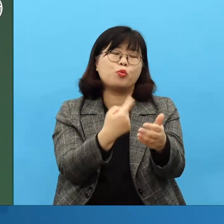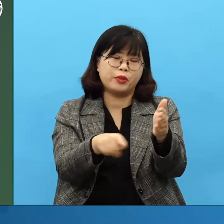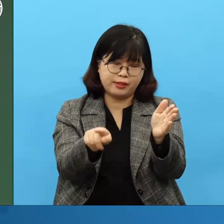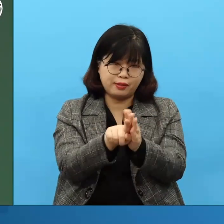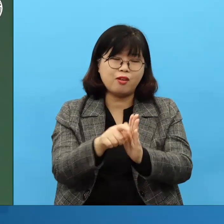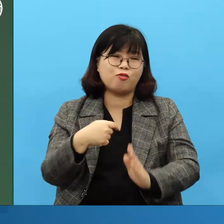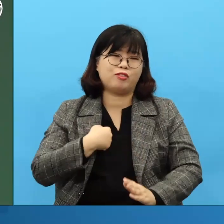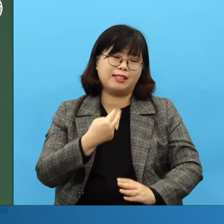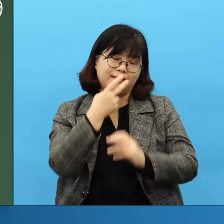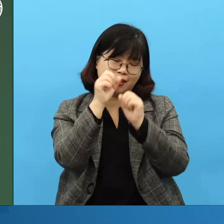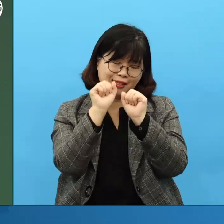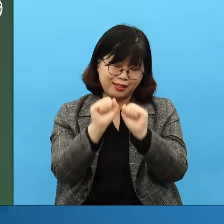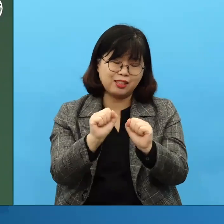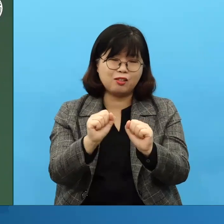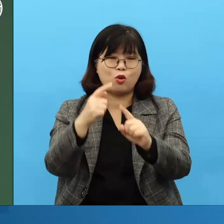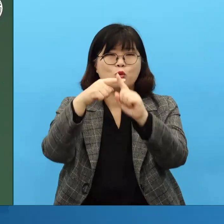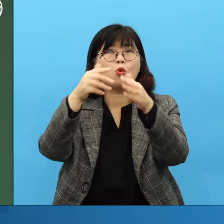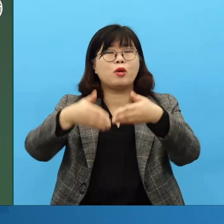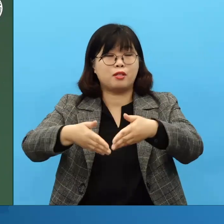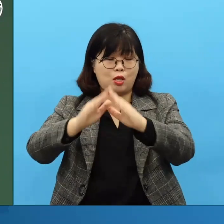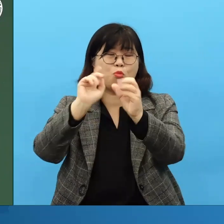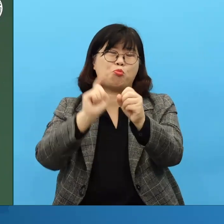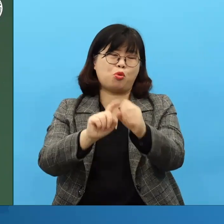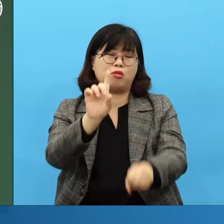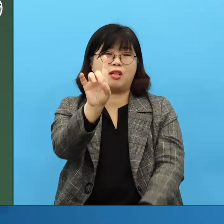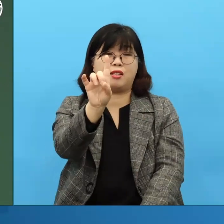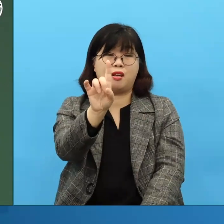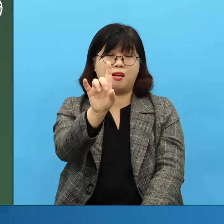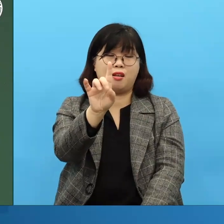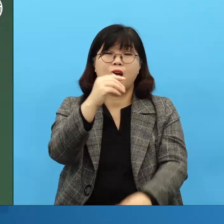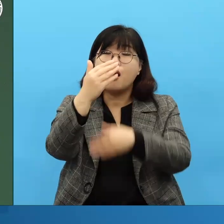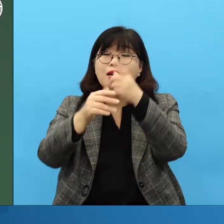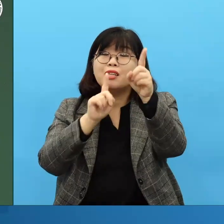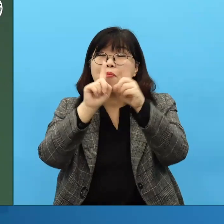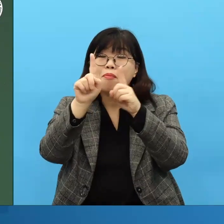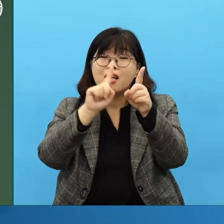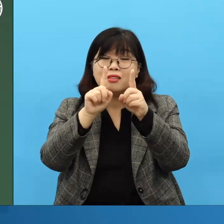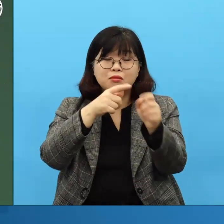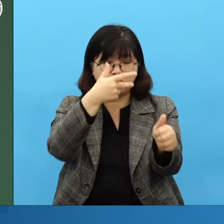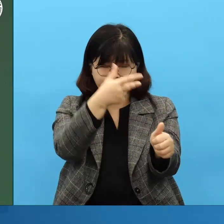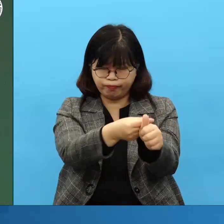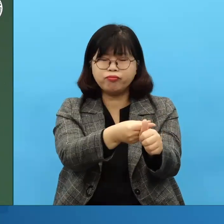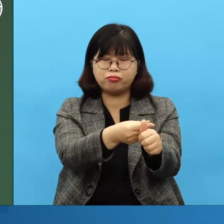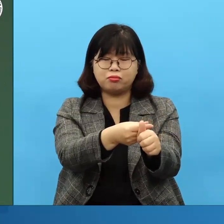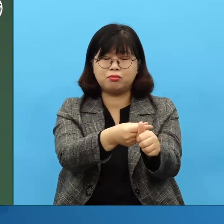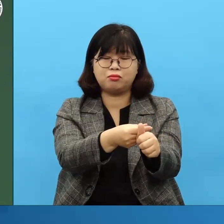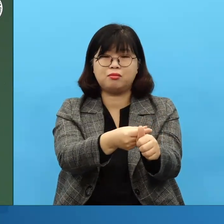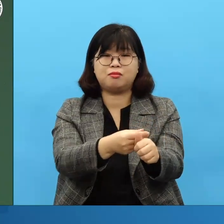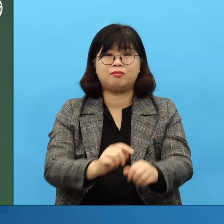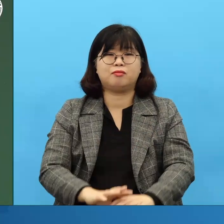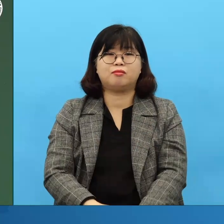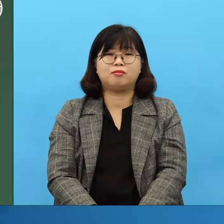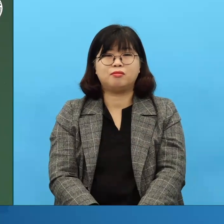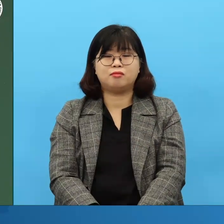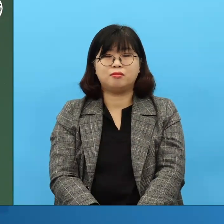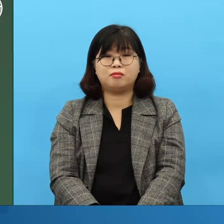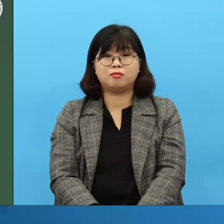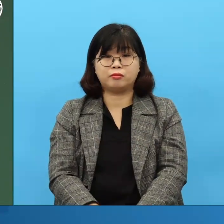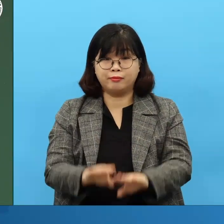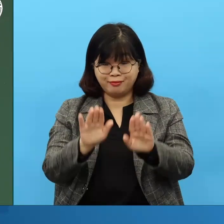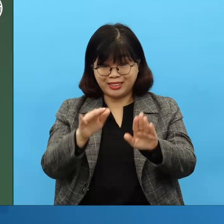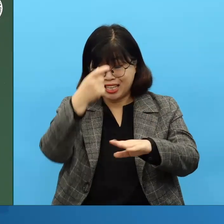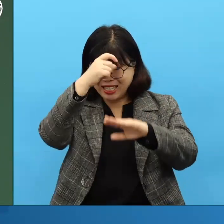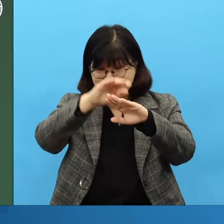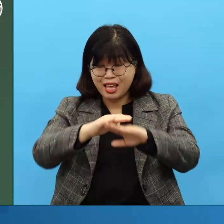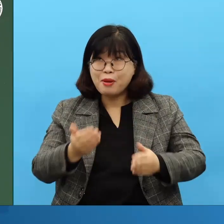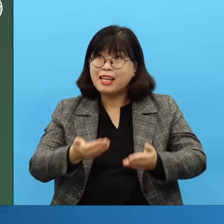there's nothing more important than 그러니까 this. 오늘도 여러분 예배드리다가 하나님의 말씀을 다 확인할 때 나도 모르게 내가 살아나요.